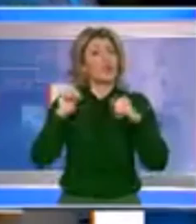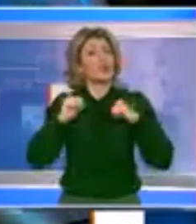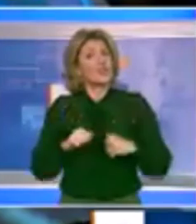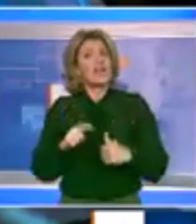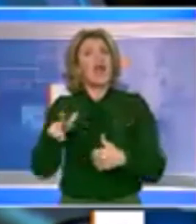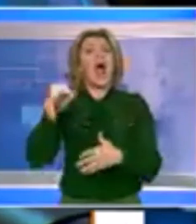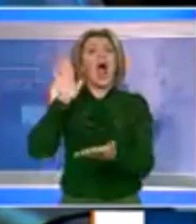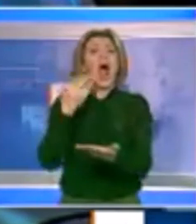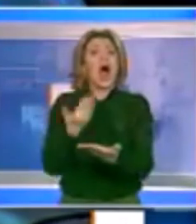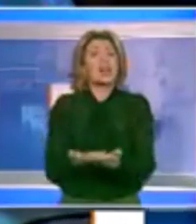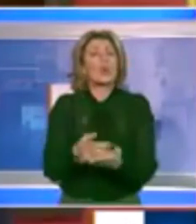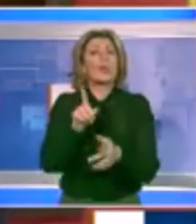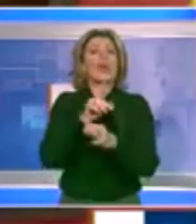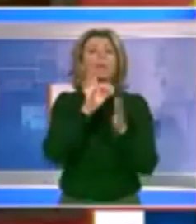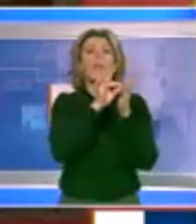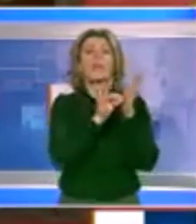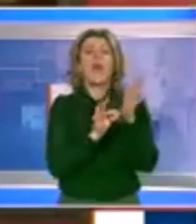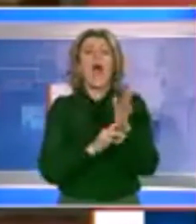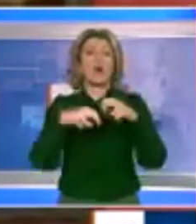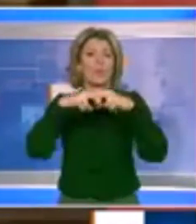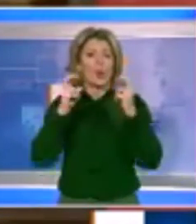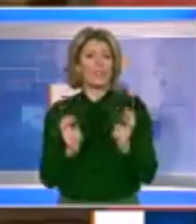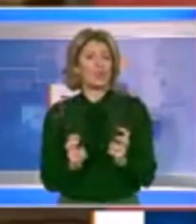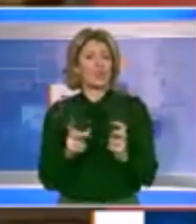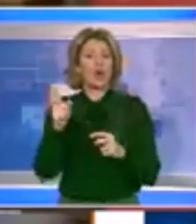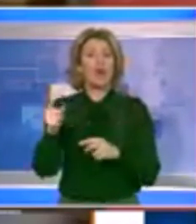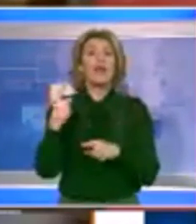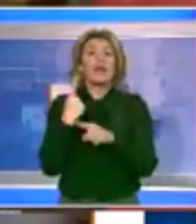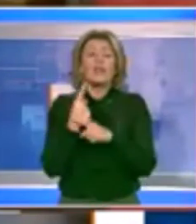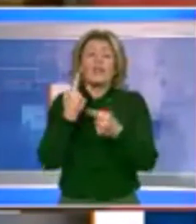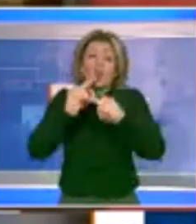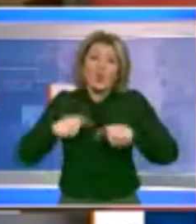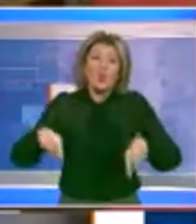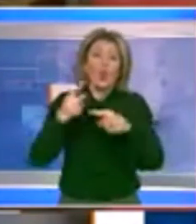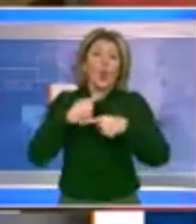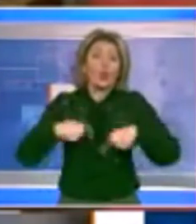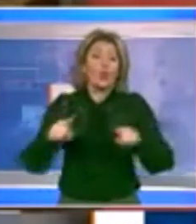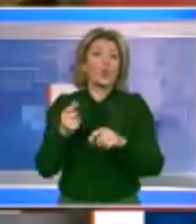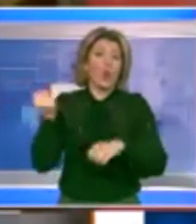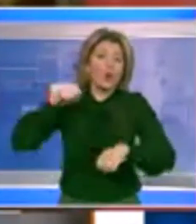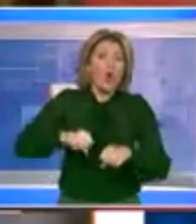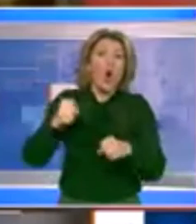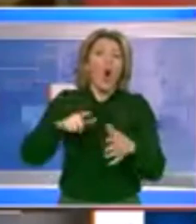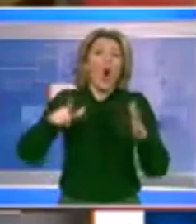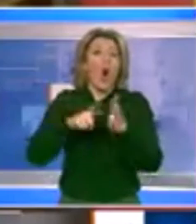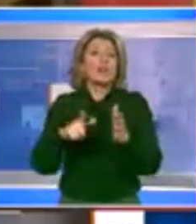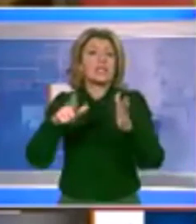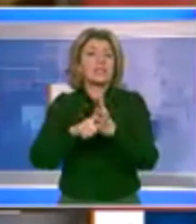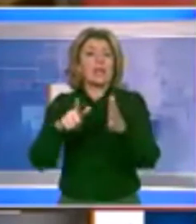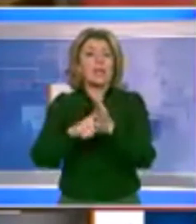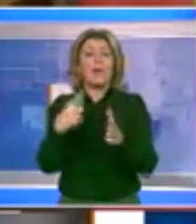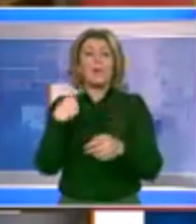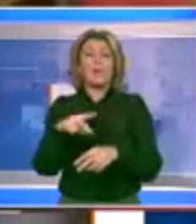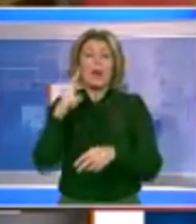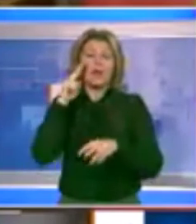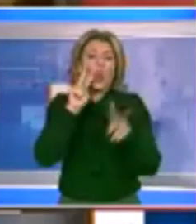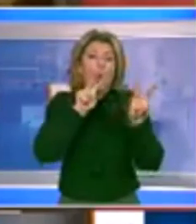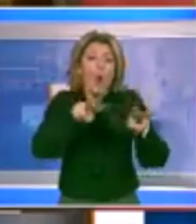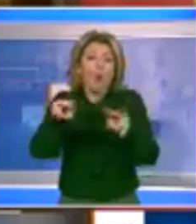del piano provinciale tenere riunioni periodiche almeno settimanali proprio per esaminare insieme